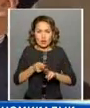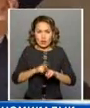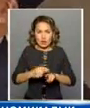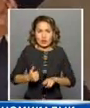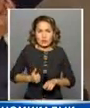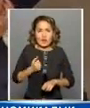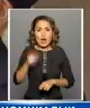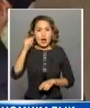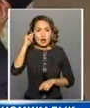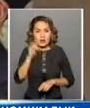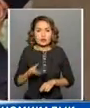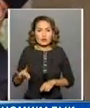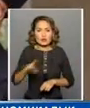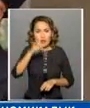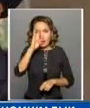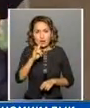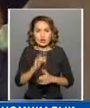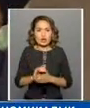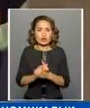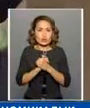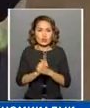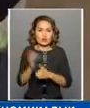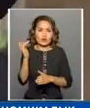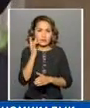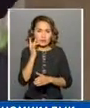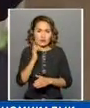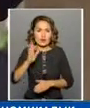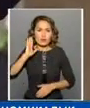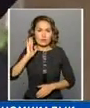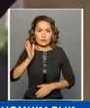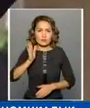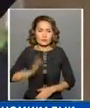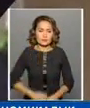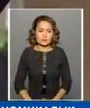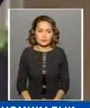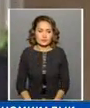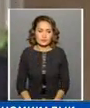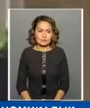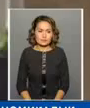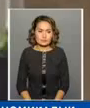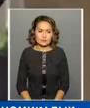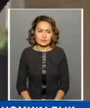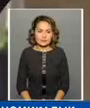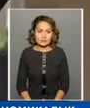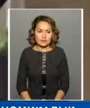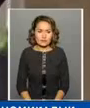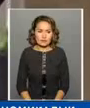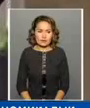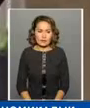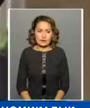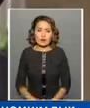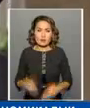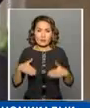бордош қазақ туғандарымыз алдыға жақсы кетіп атады. Жылайым, игілік қалайым